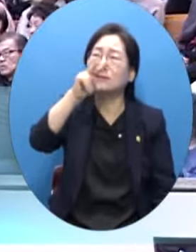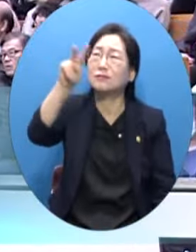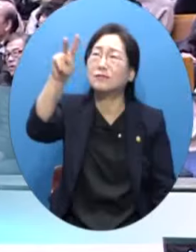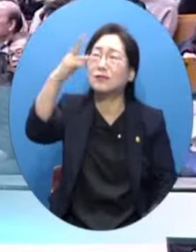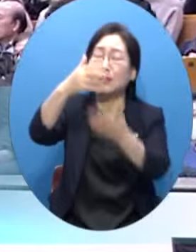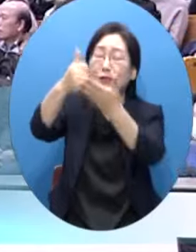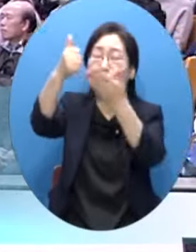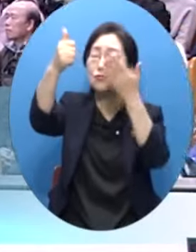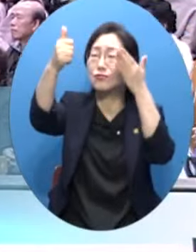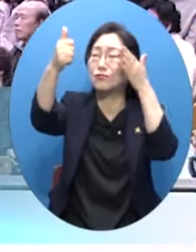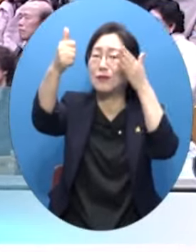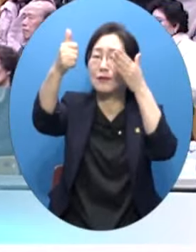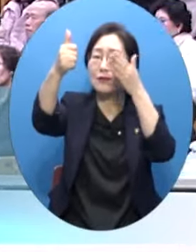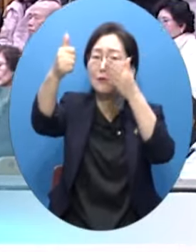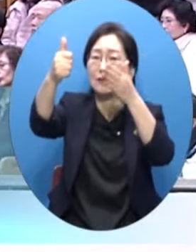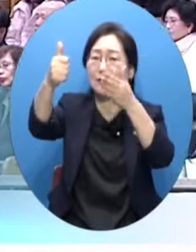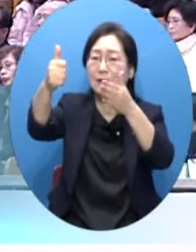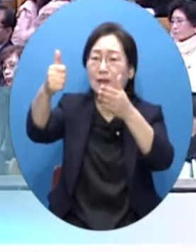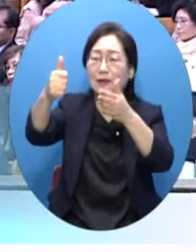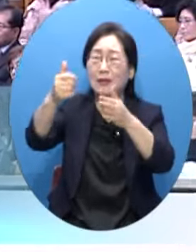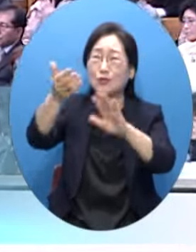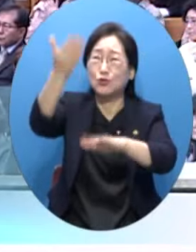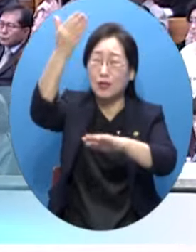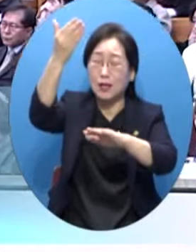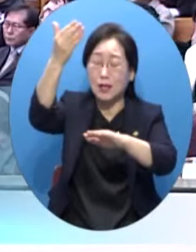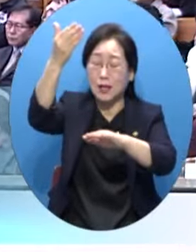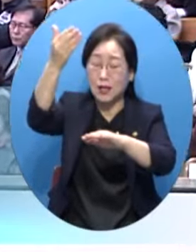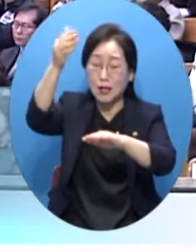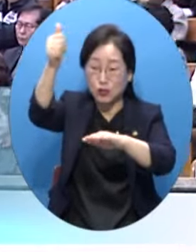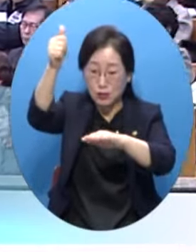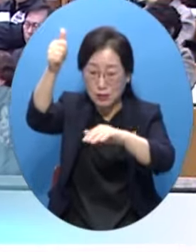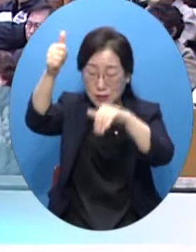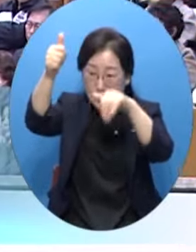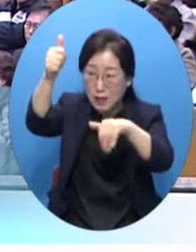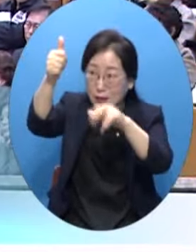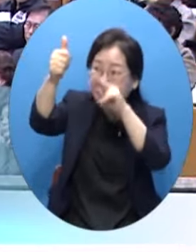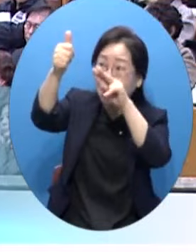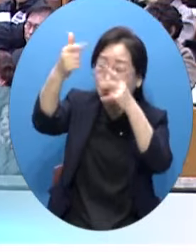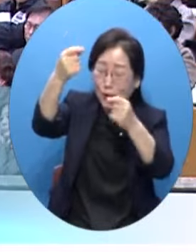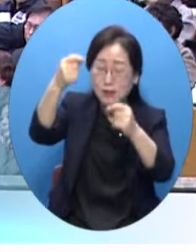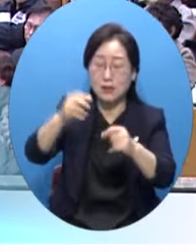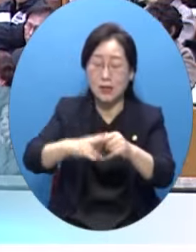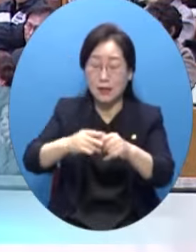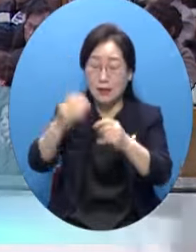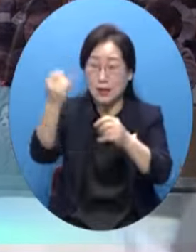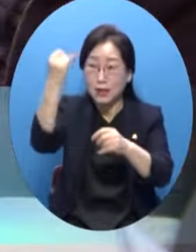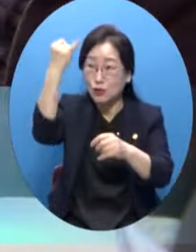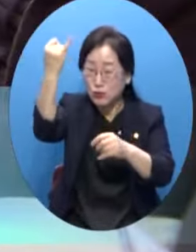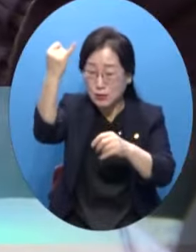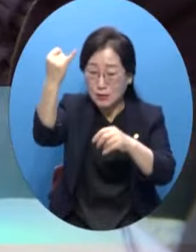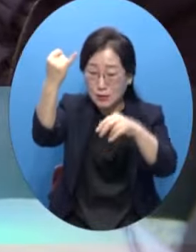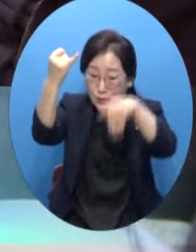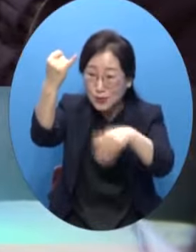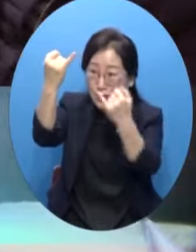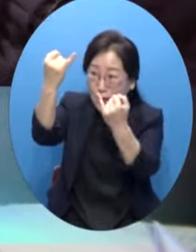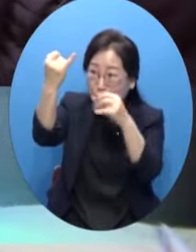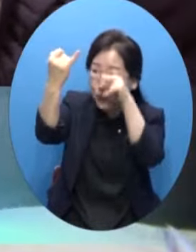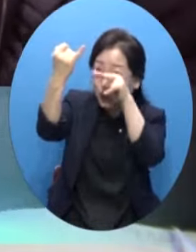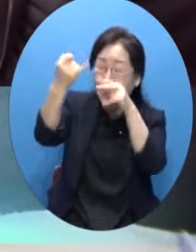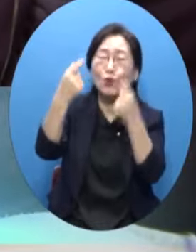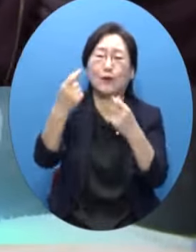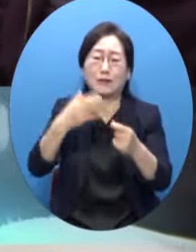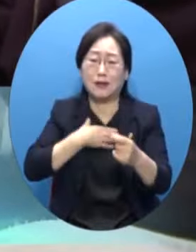주께 향하나이다. 상전의 손을 바라보는 종들의 눈같이, 여지의 손을 바라보는 여종의 눈같이 우리의 눈이